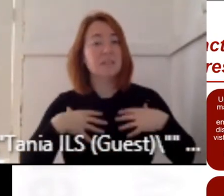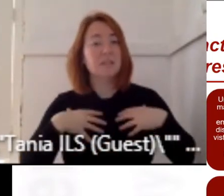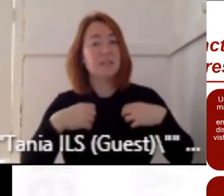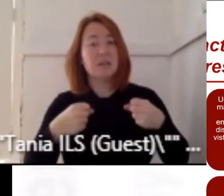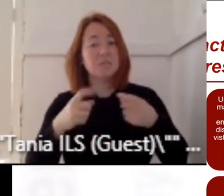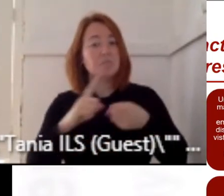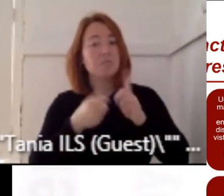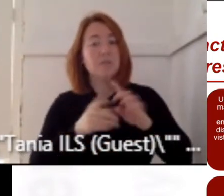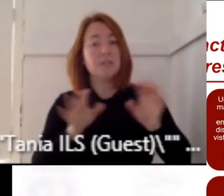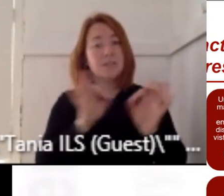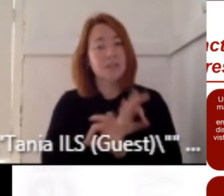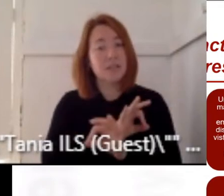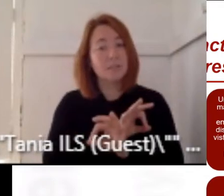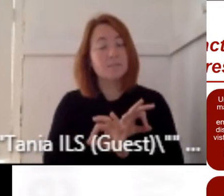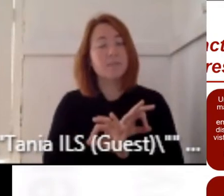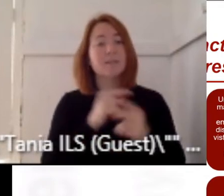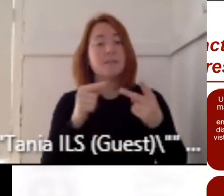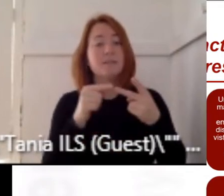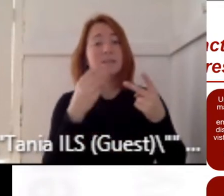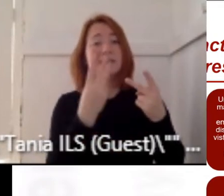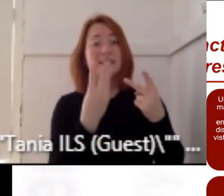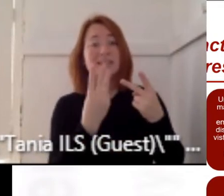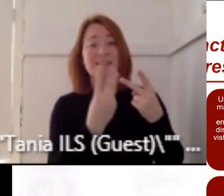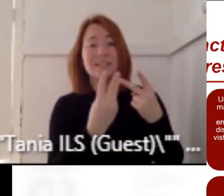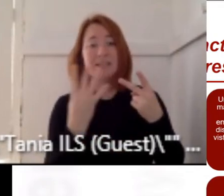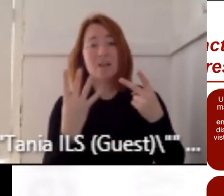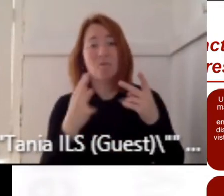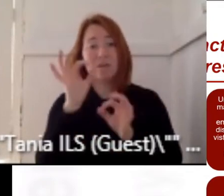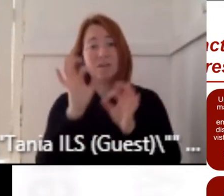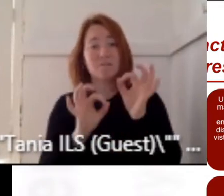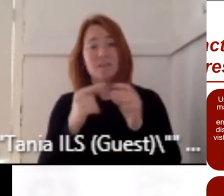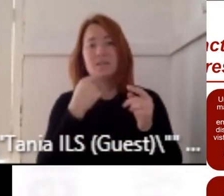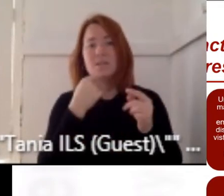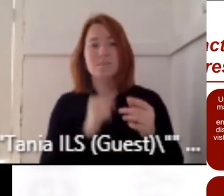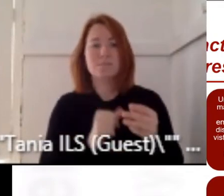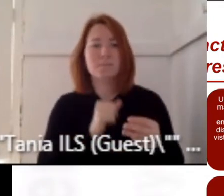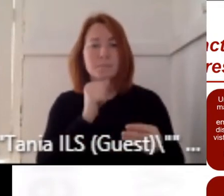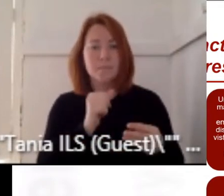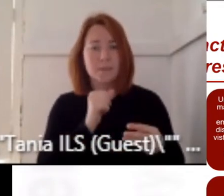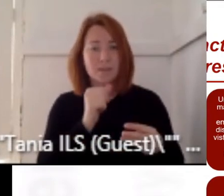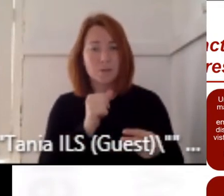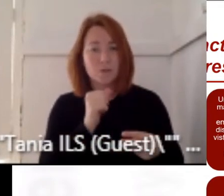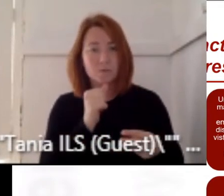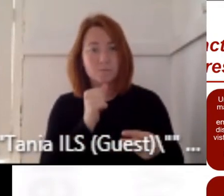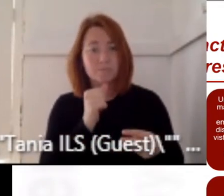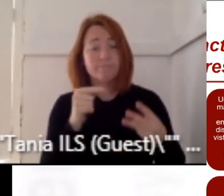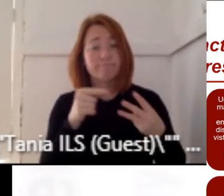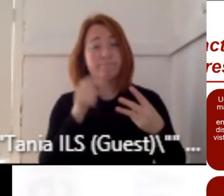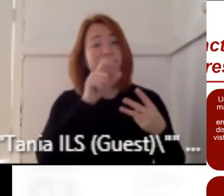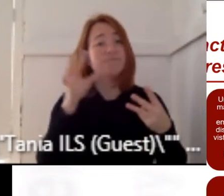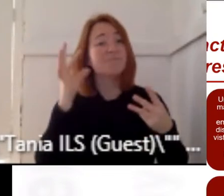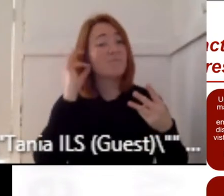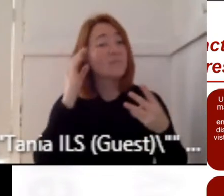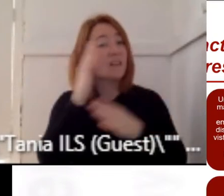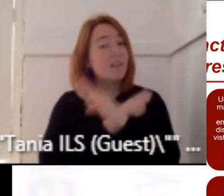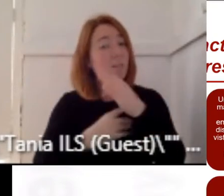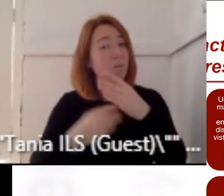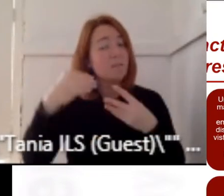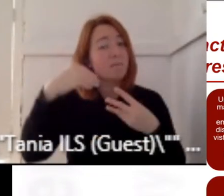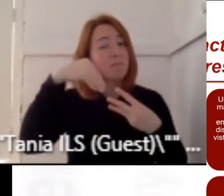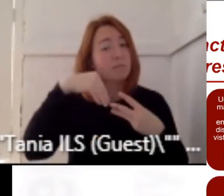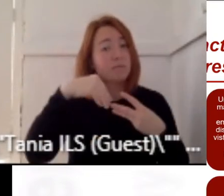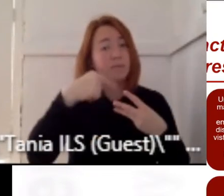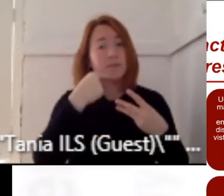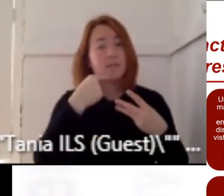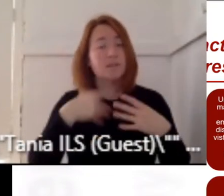un 34% indica que ha empitjorat. En aquest sentit, les dones amb discapacitat indiquen que la seva